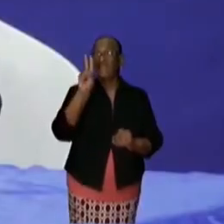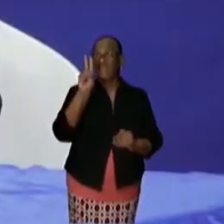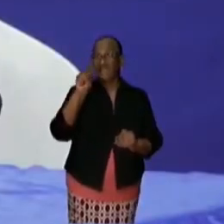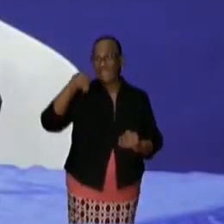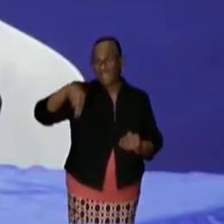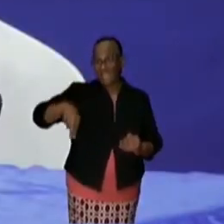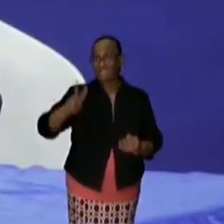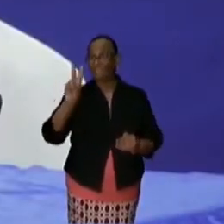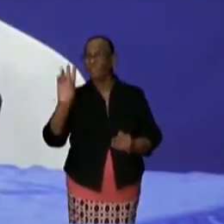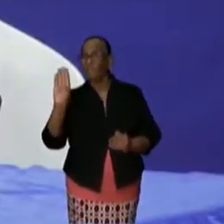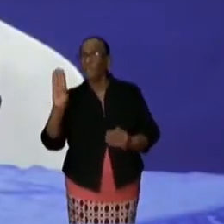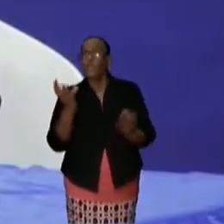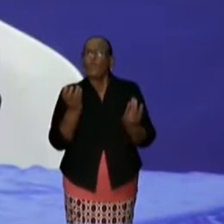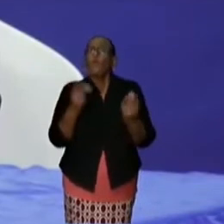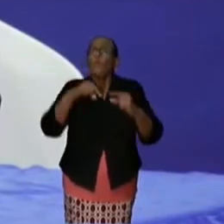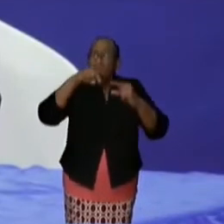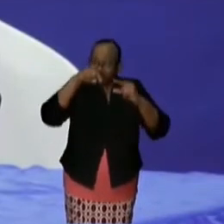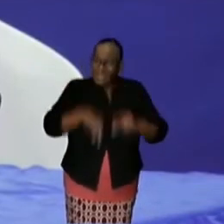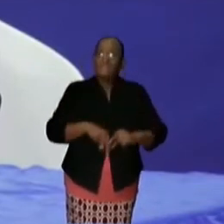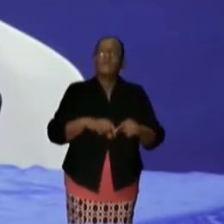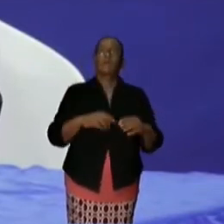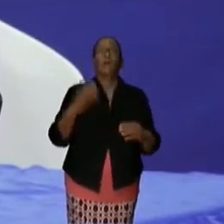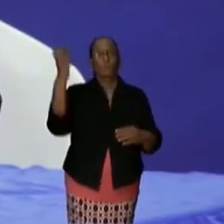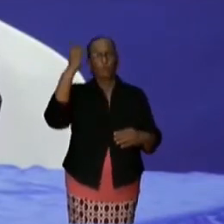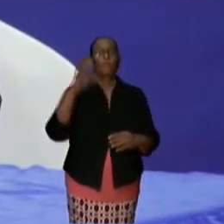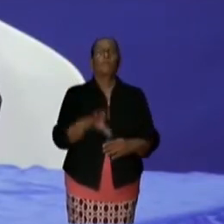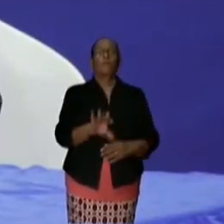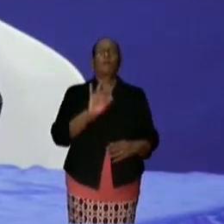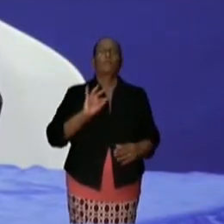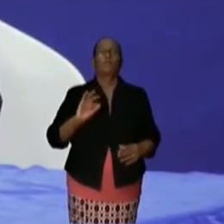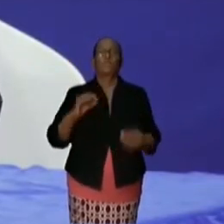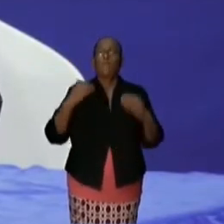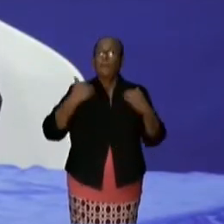hoe wij dit zaakje gaan oplossen. De gemeenschap,